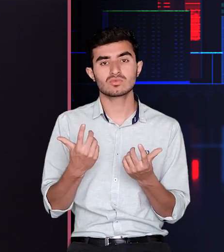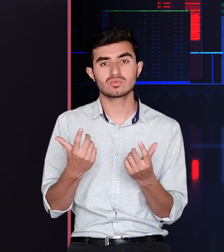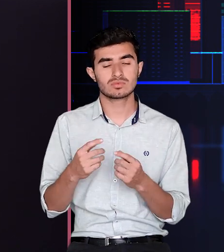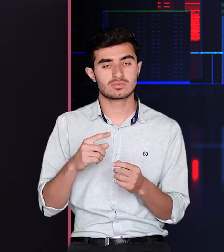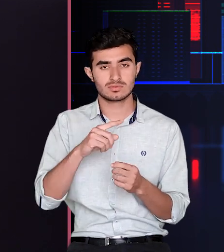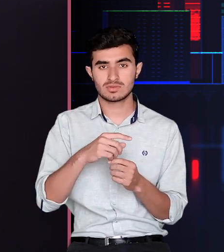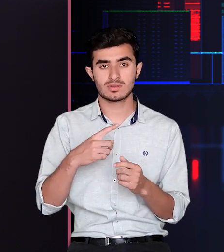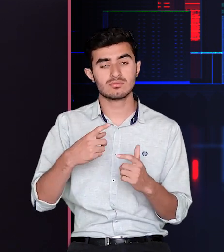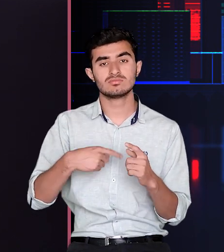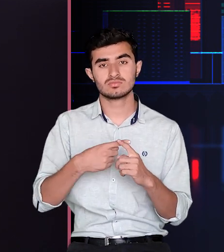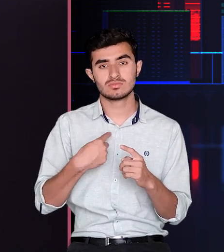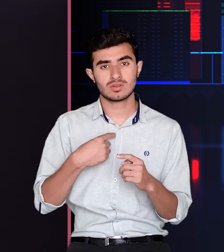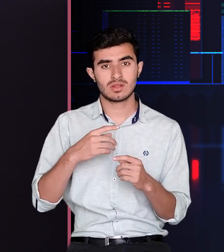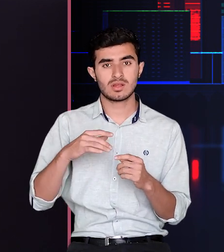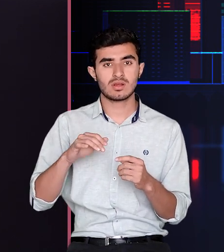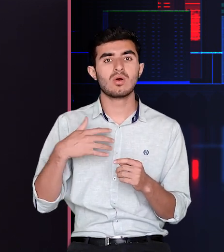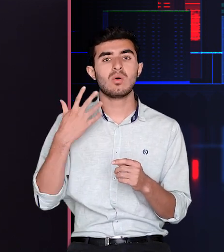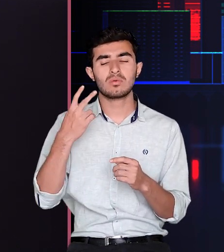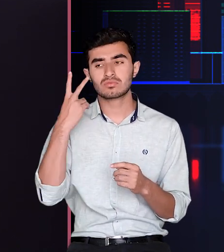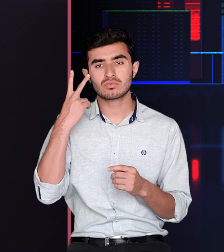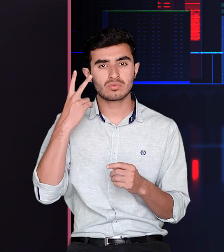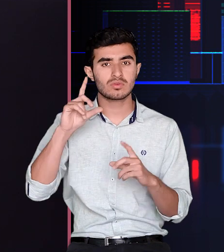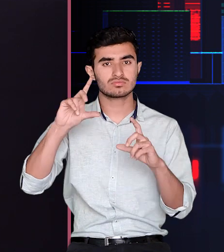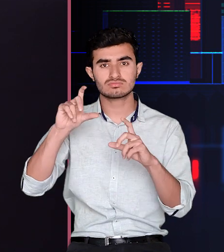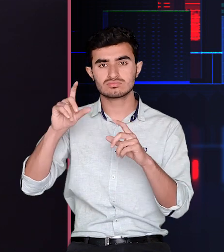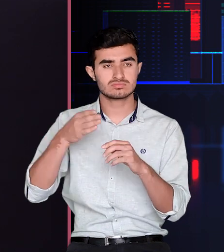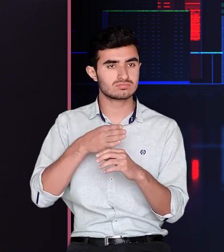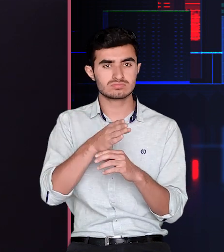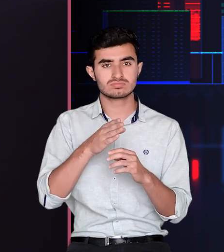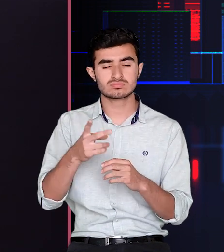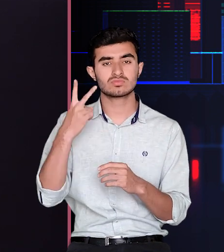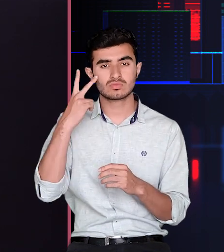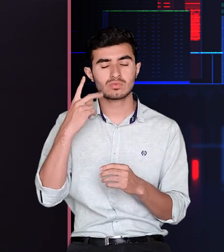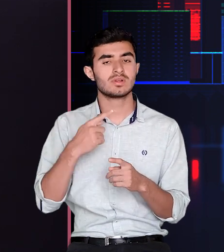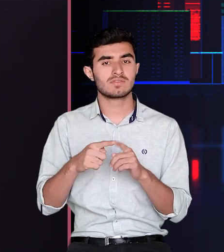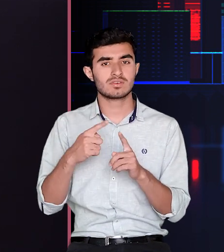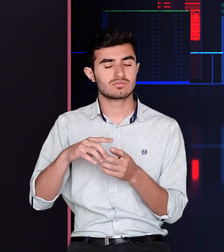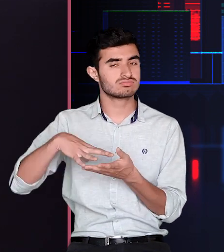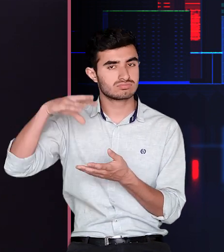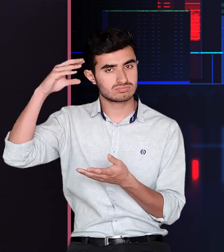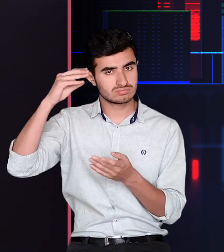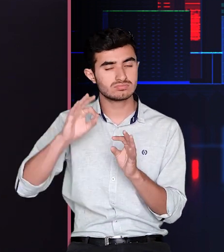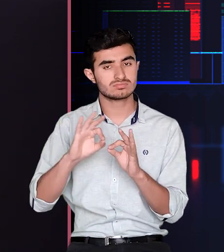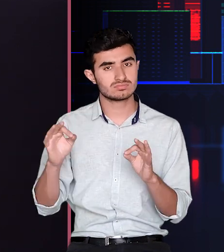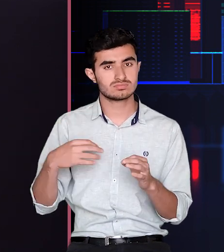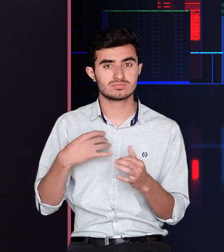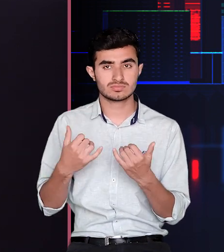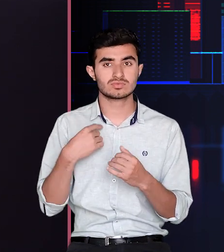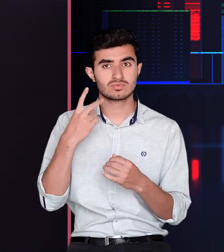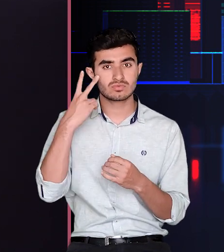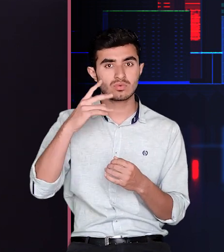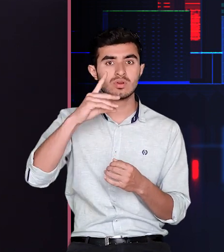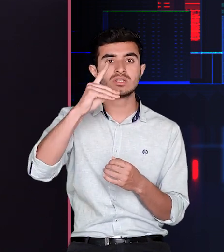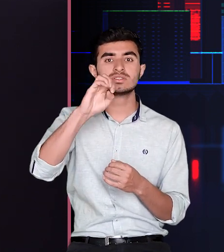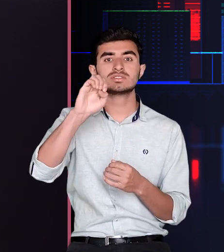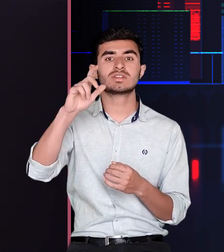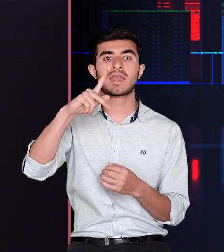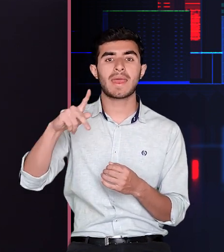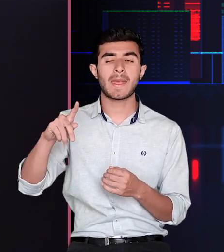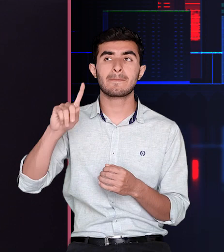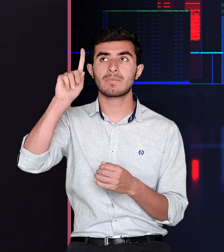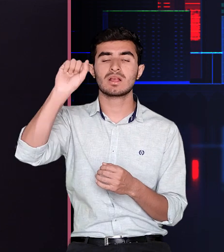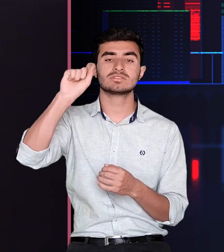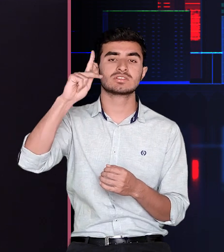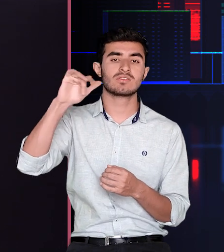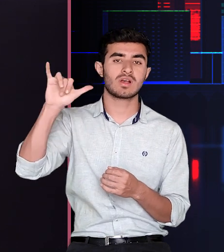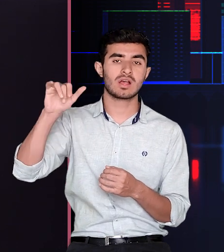करने के लिए, मैं कोई भी एक्सपोजर लूँ, तो मुझे जब डीप स्काई के मैं एक्सपोजर ले रहा होता हूँ, तो जब मुझे पता होता है कि मैं जिस चीज़ की पिक्चर ले